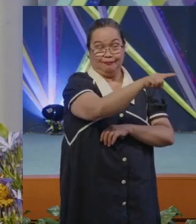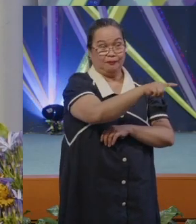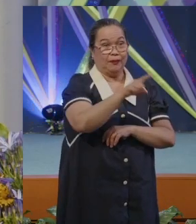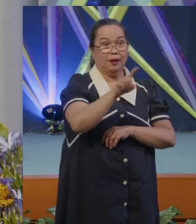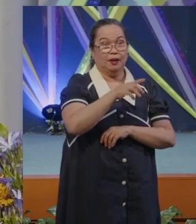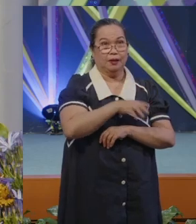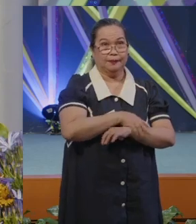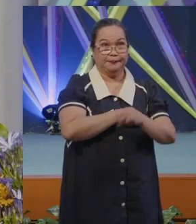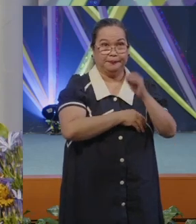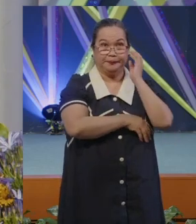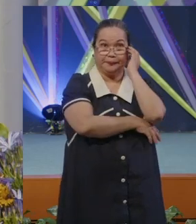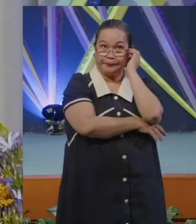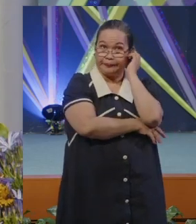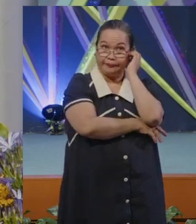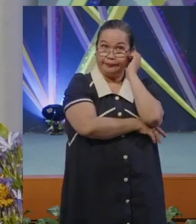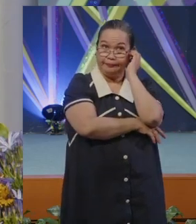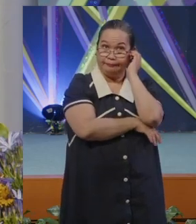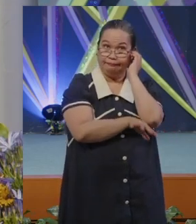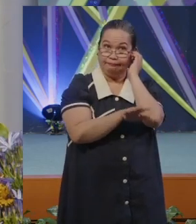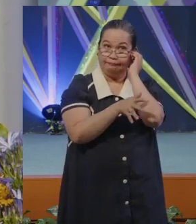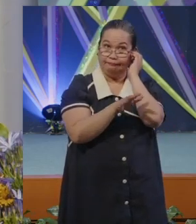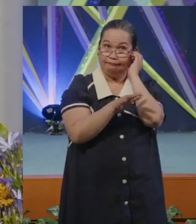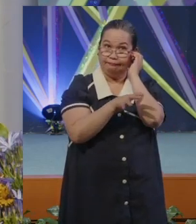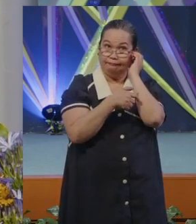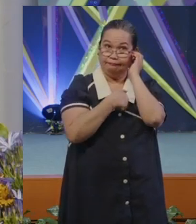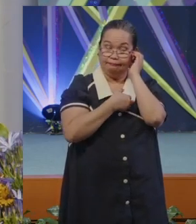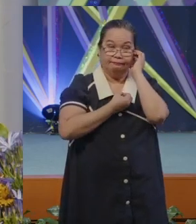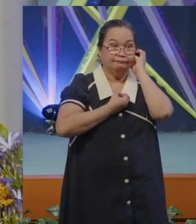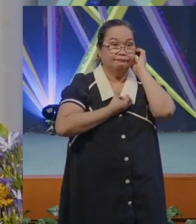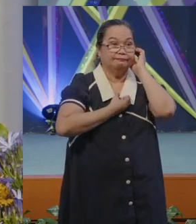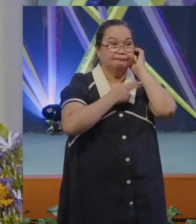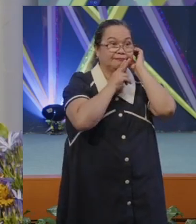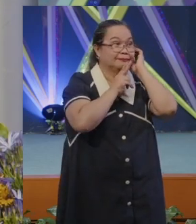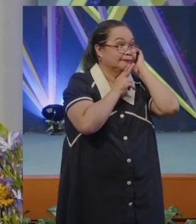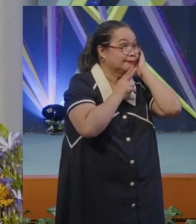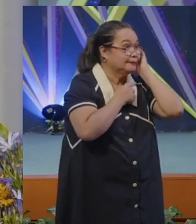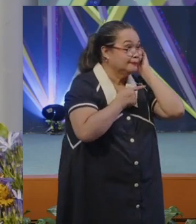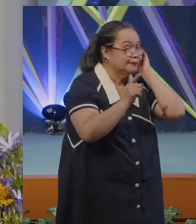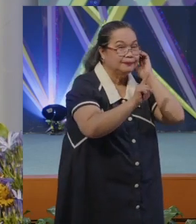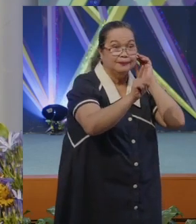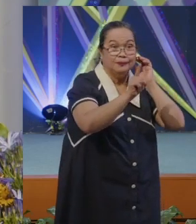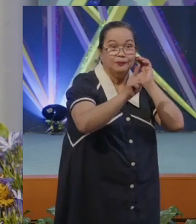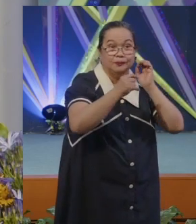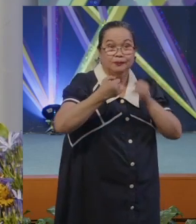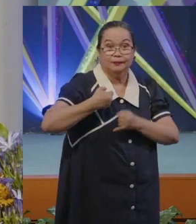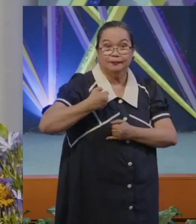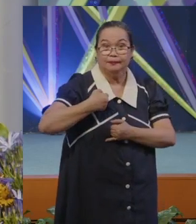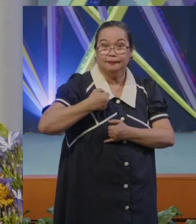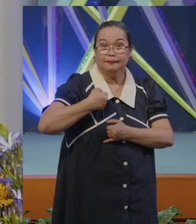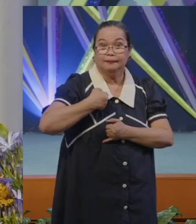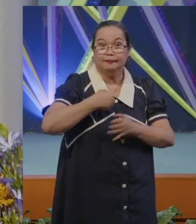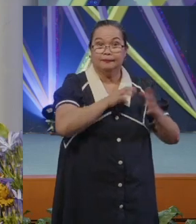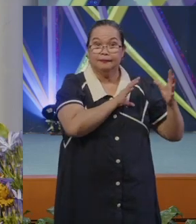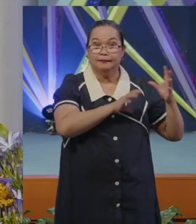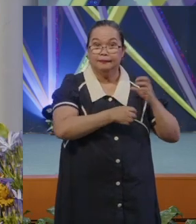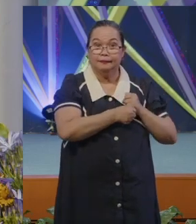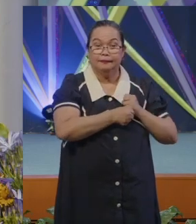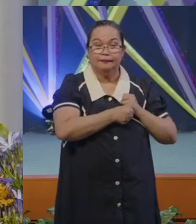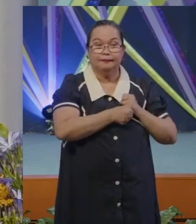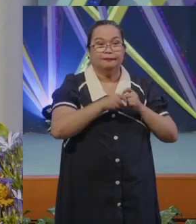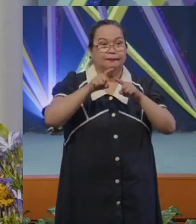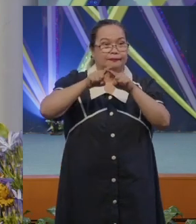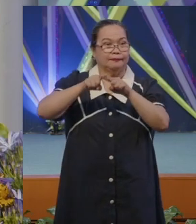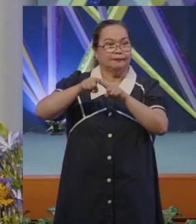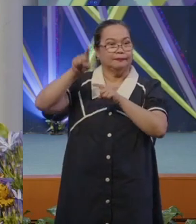magdadalawang isip din kayo, di ba? Matatakot din kayo. Pero ano ang kanyang kumpiyansa? Ang kanyang confidence ay